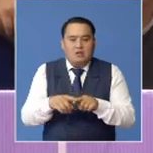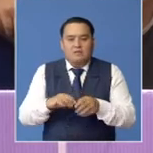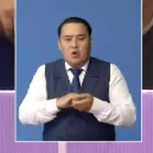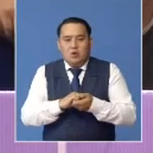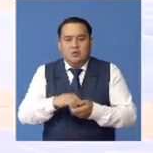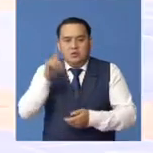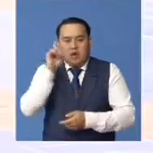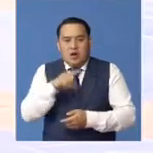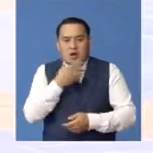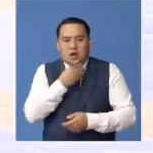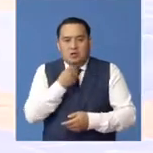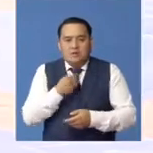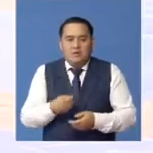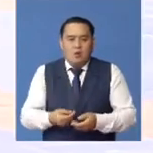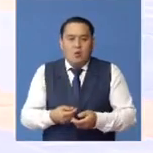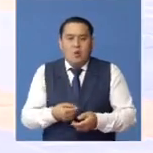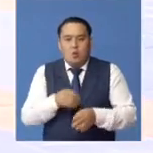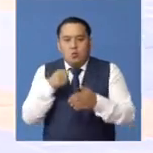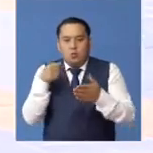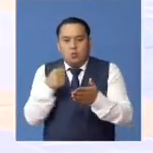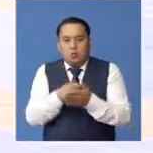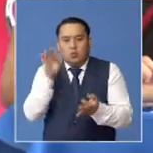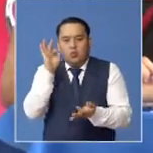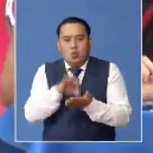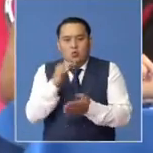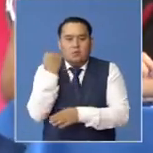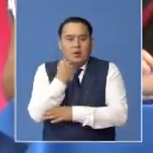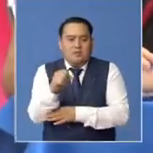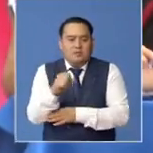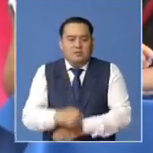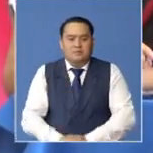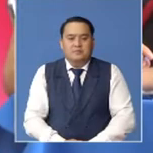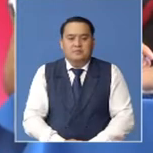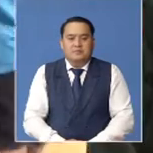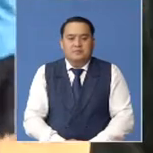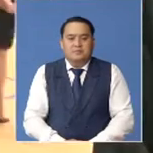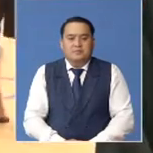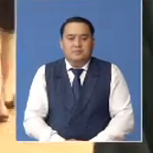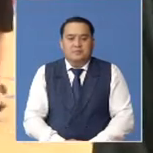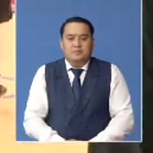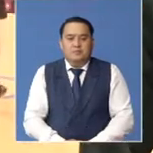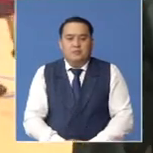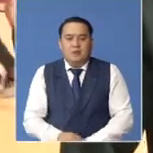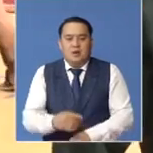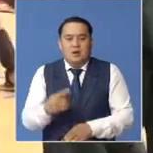дали о себе знать. Красивые броски, тактические удары помогли победить в первом поединке. Ну, первый бой нелегко.